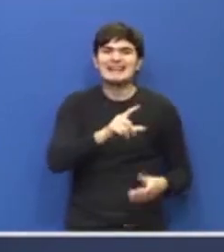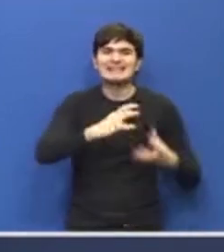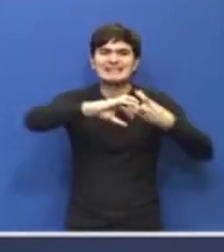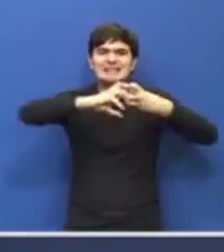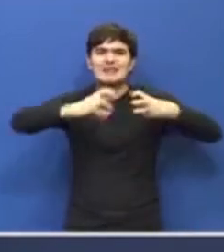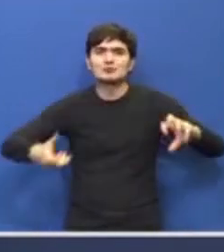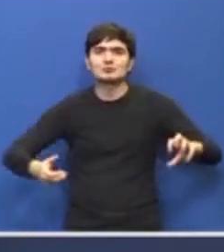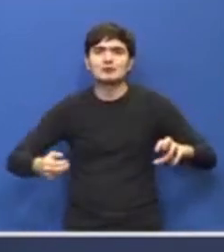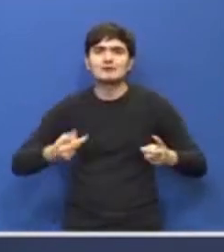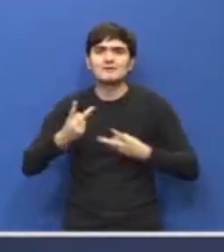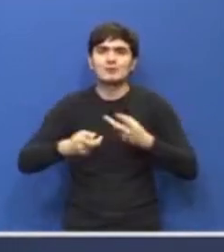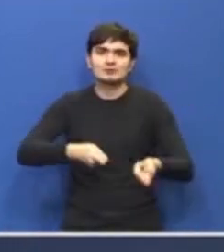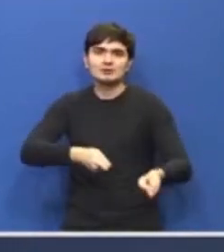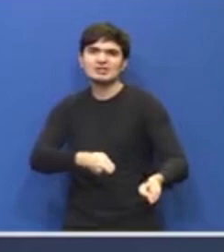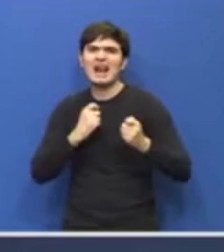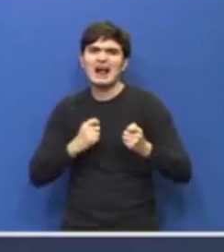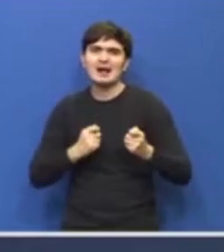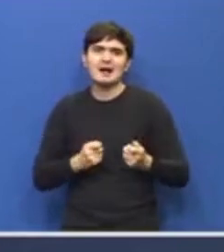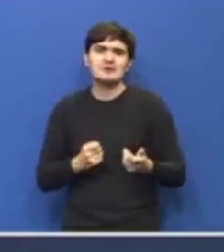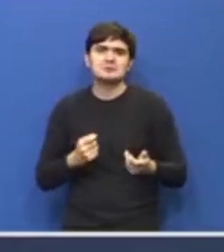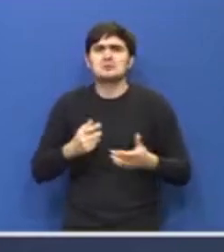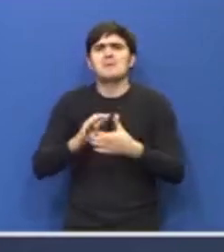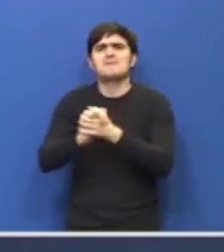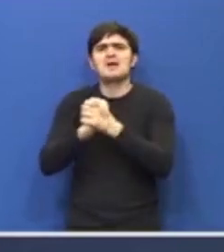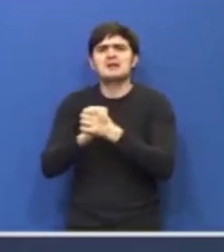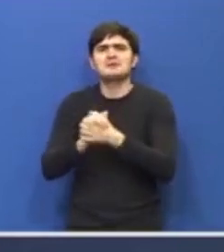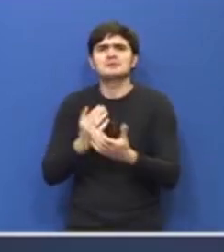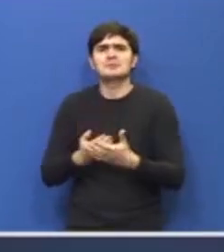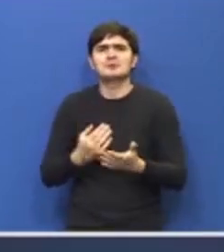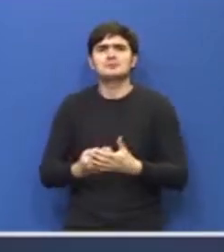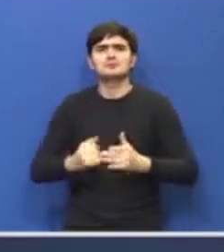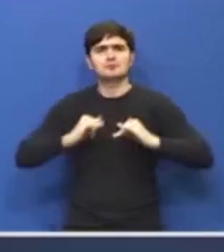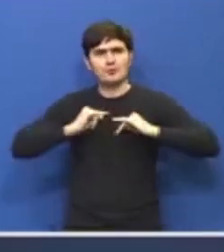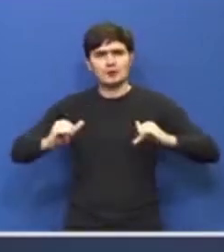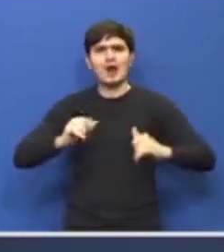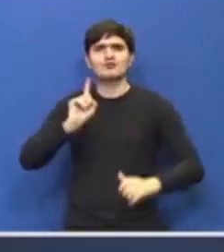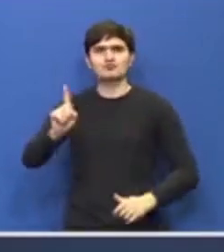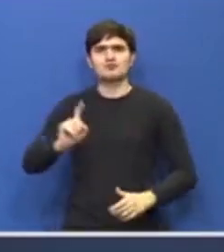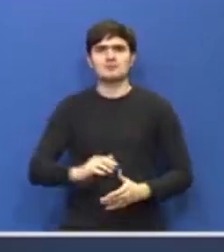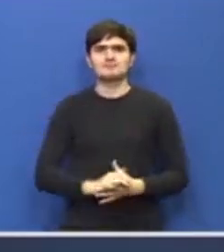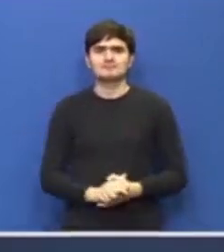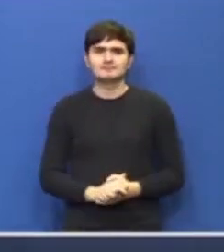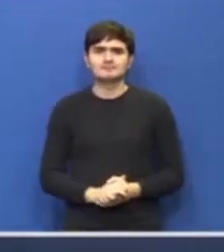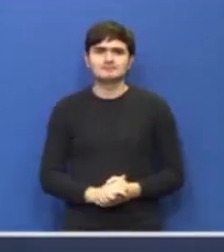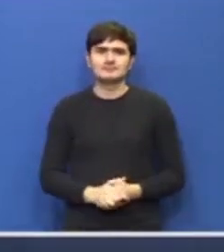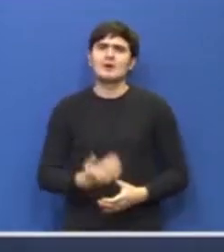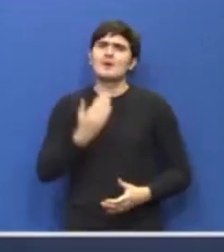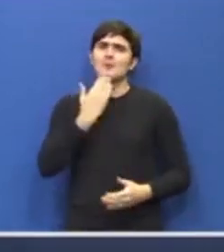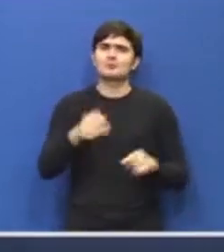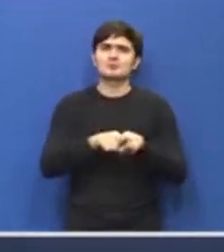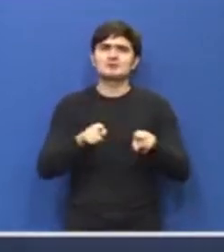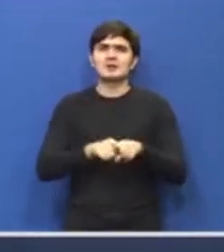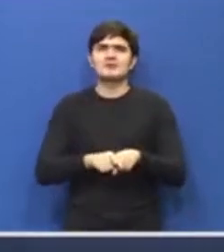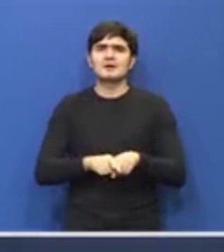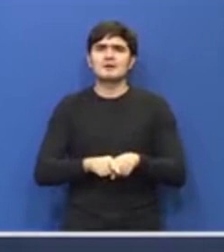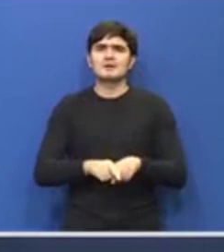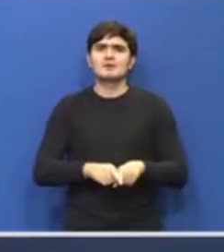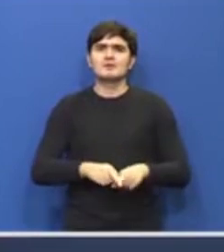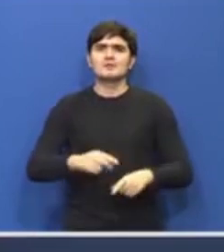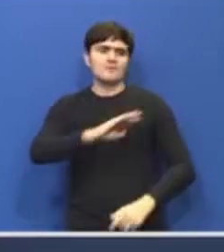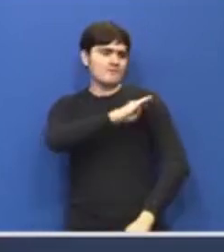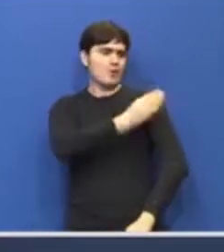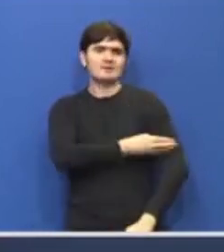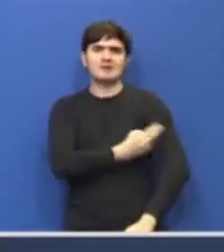îl felicit pentru un act de asumare și pentru un act de curaj. De asemenea, mulțumesc și forțelor de ordine publică care